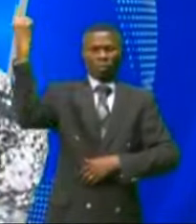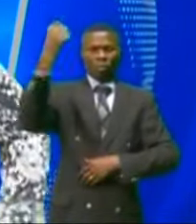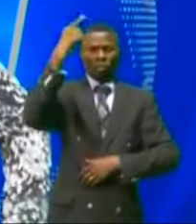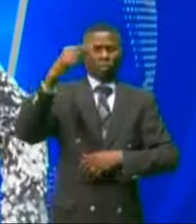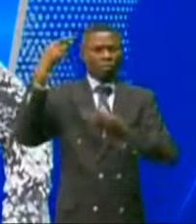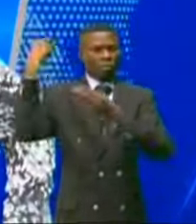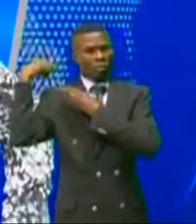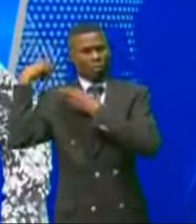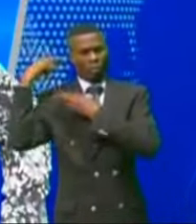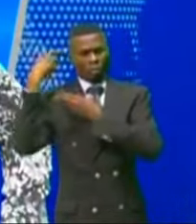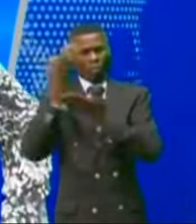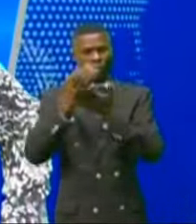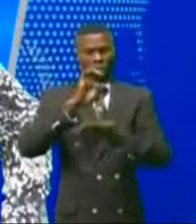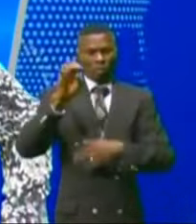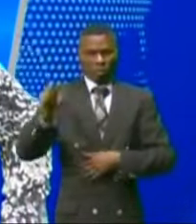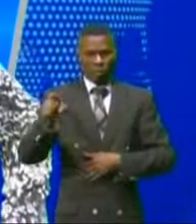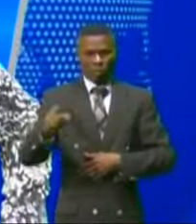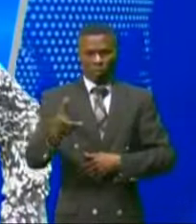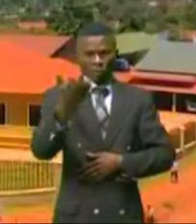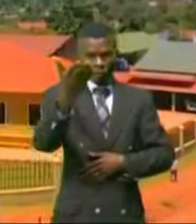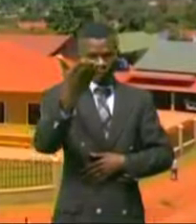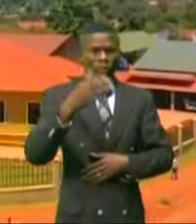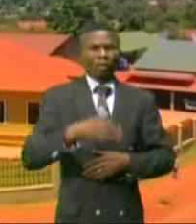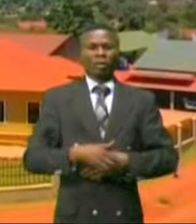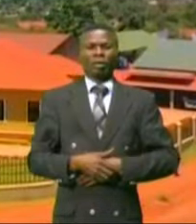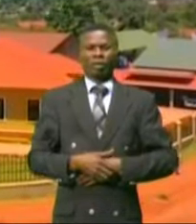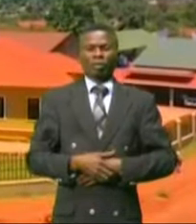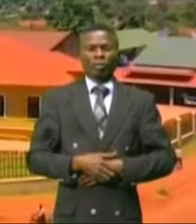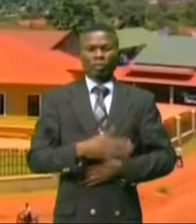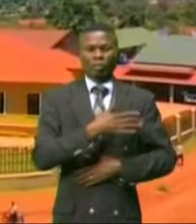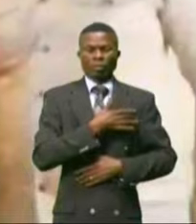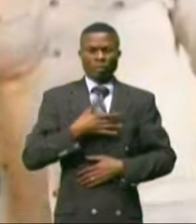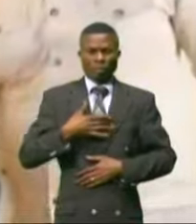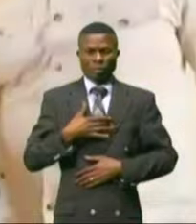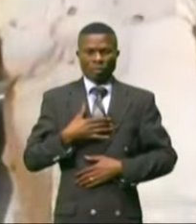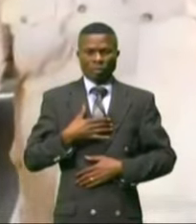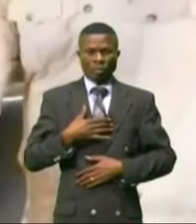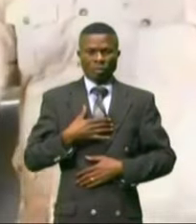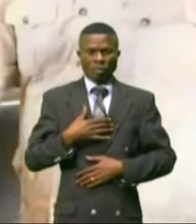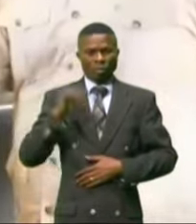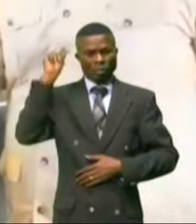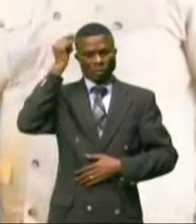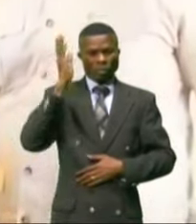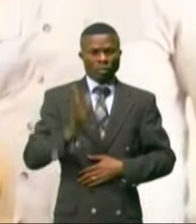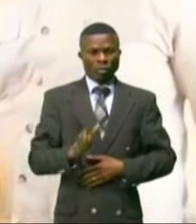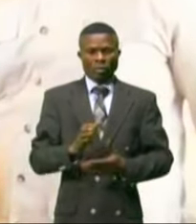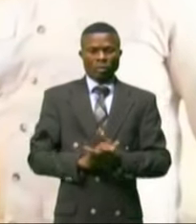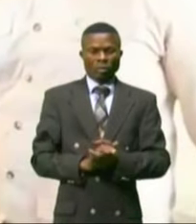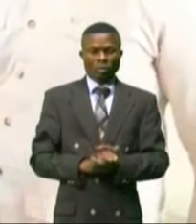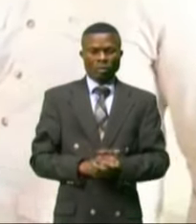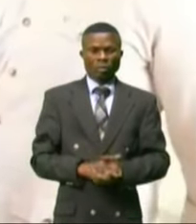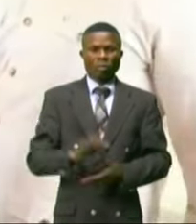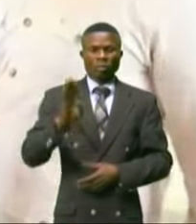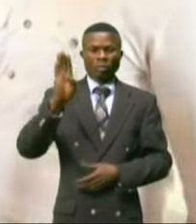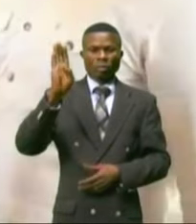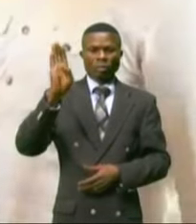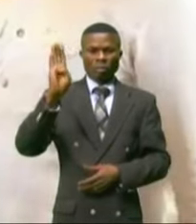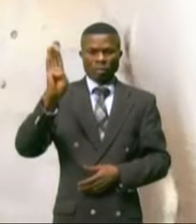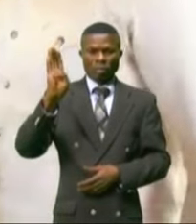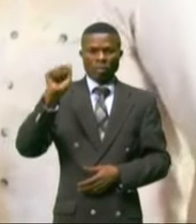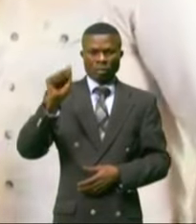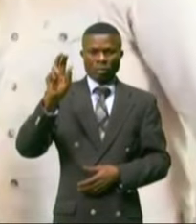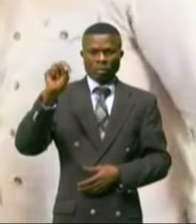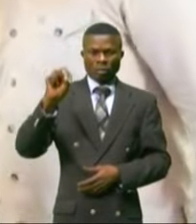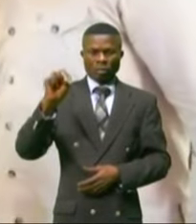la radio dans cette partie du pays. Au nombre de convives et du gouverneur Christophe Bassien Nanga, dans son cabinet de